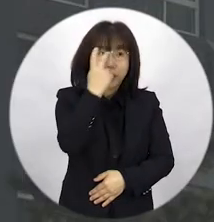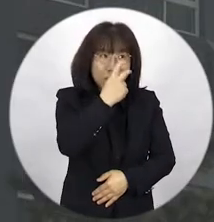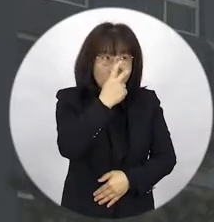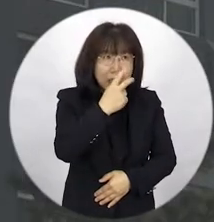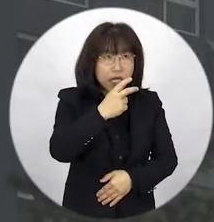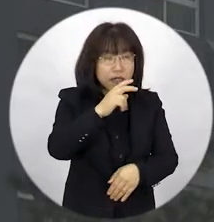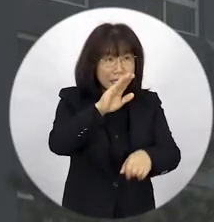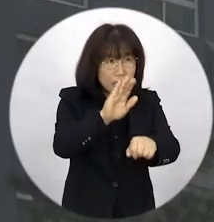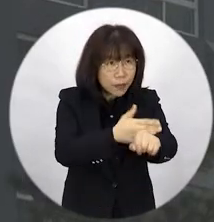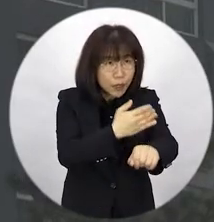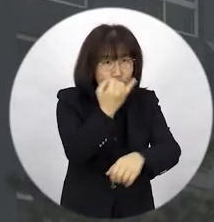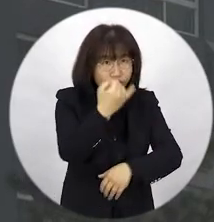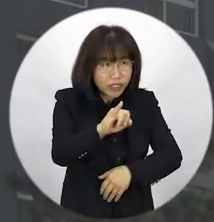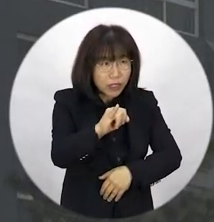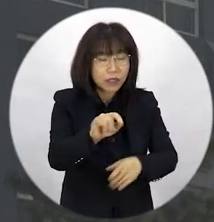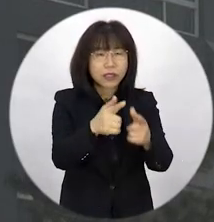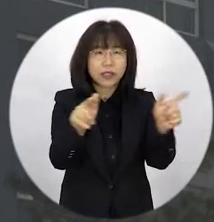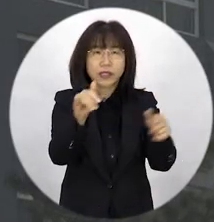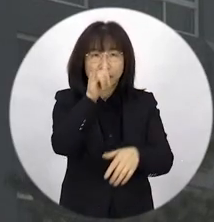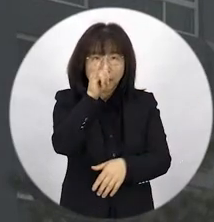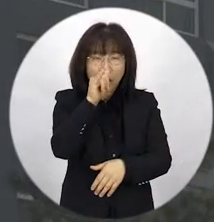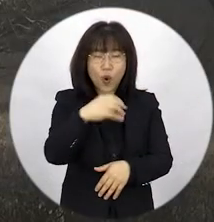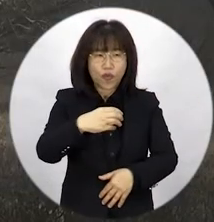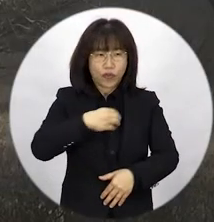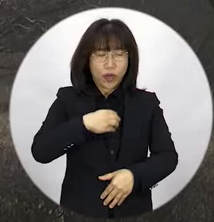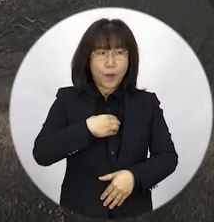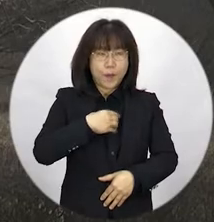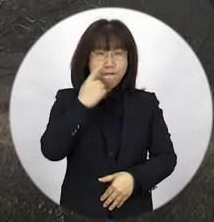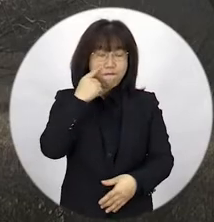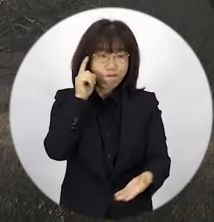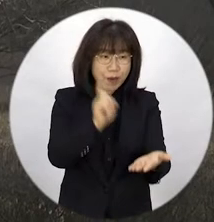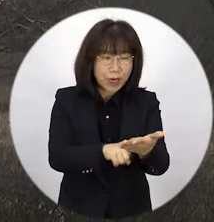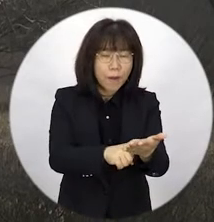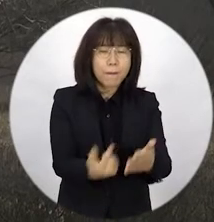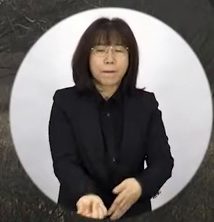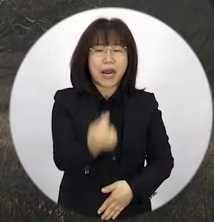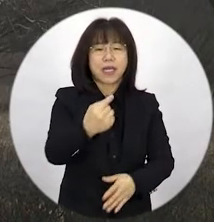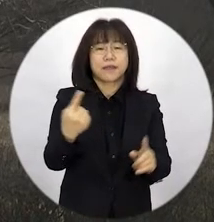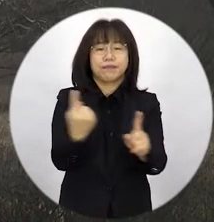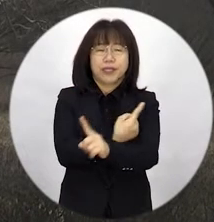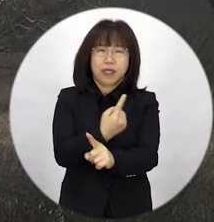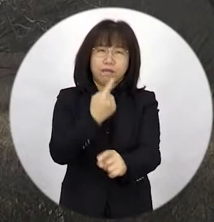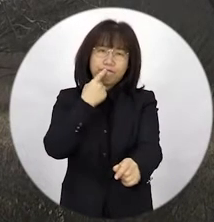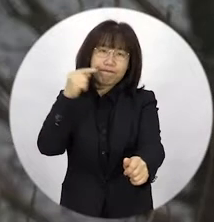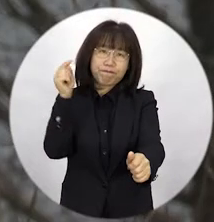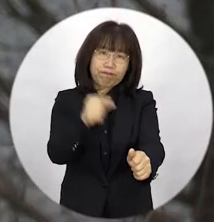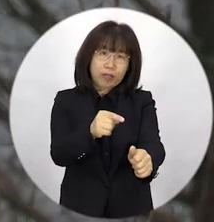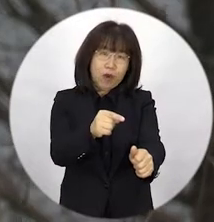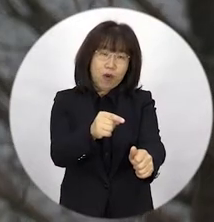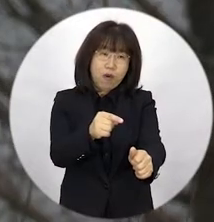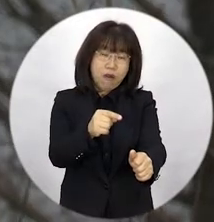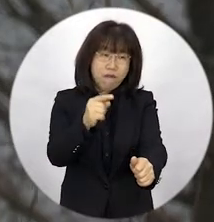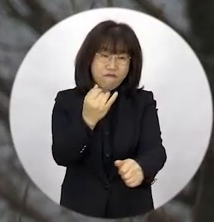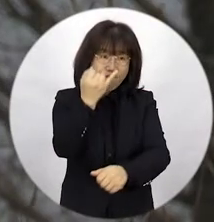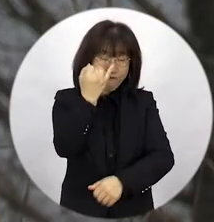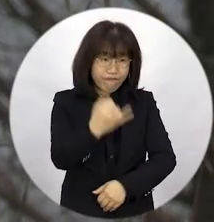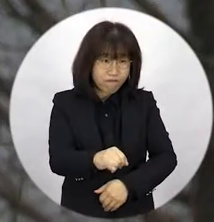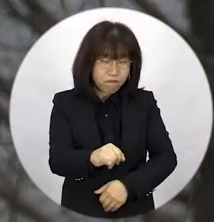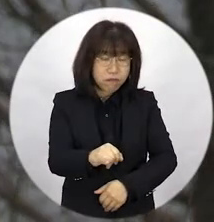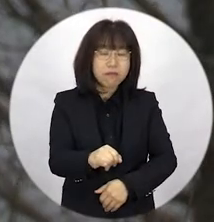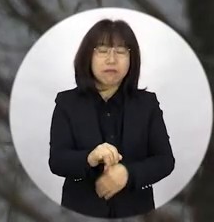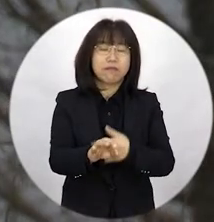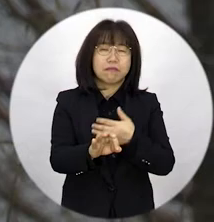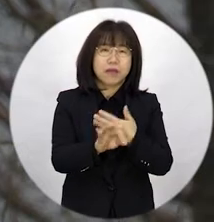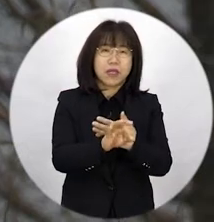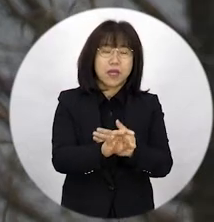점검결과 손상이나 결함 등 즉시 조치 가능한 위험 요인이 발견될 경우 즉각 시정 조치하고 불합격시